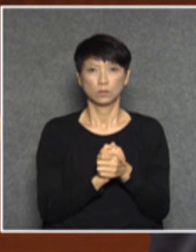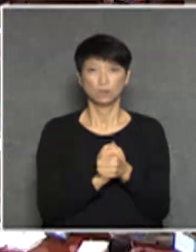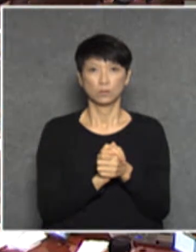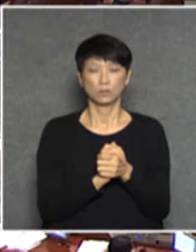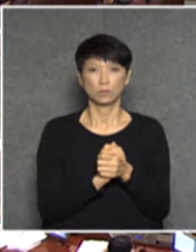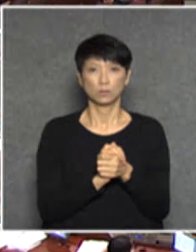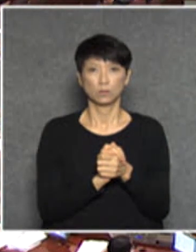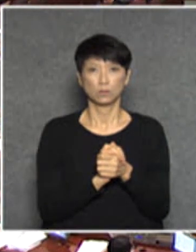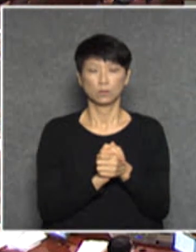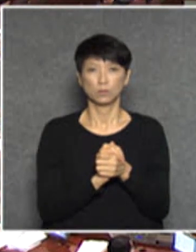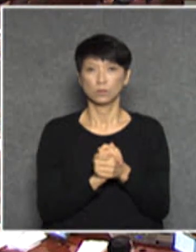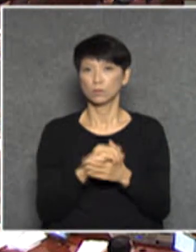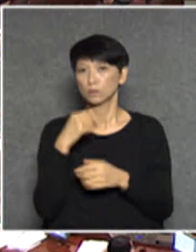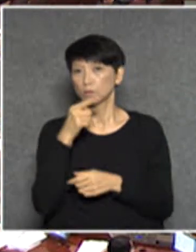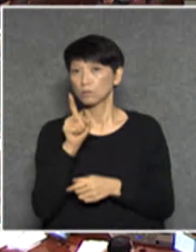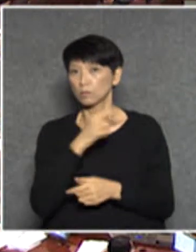主席係咪有人要講嘢？